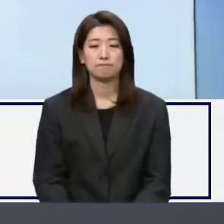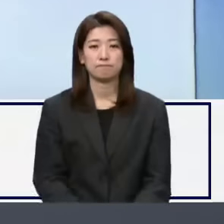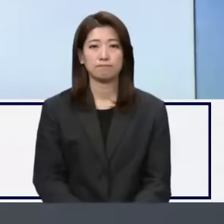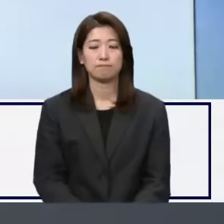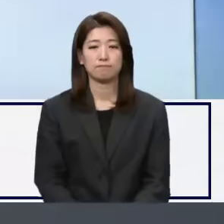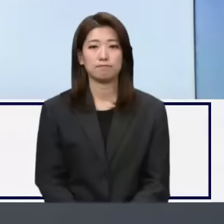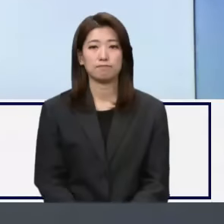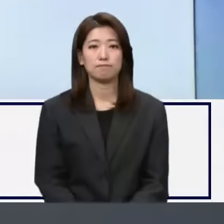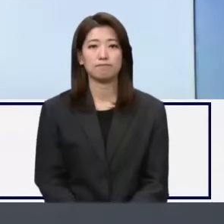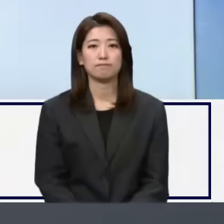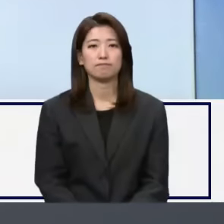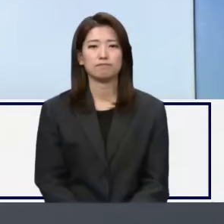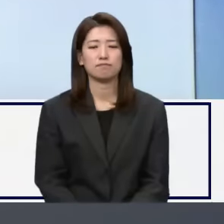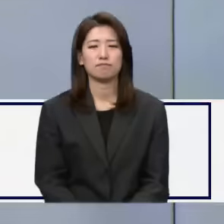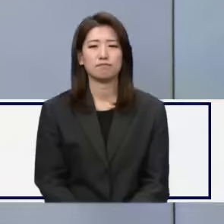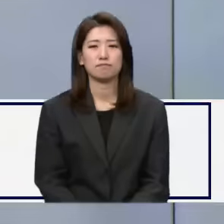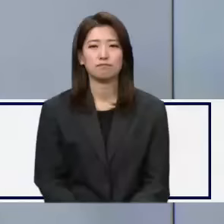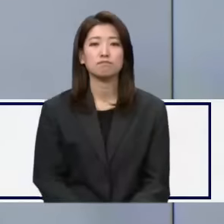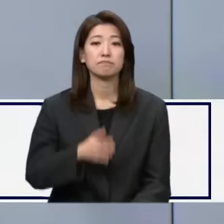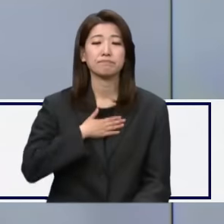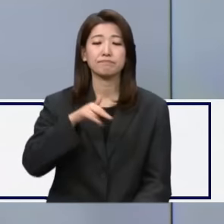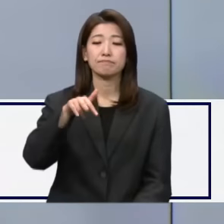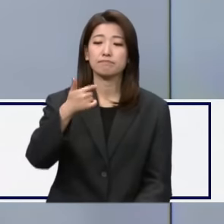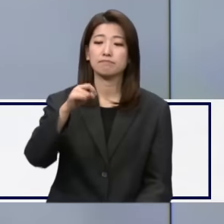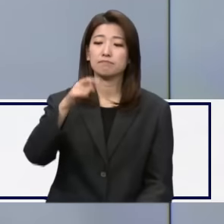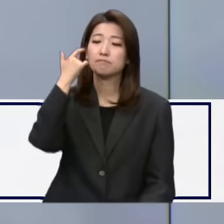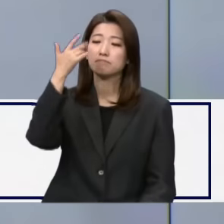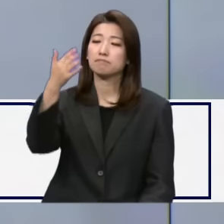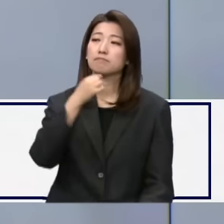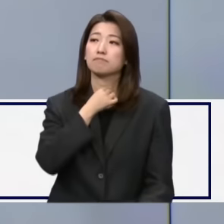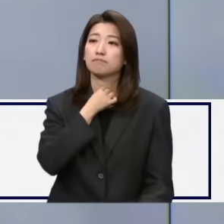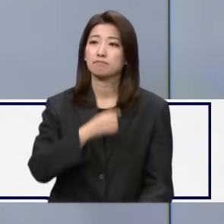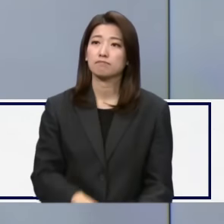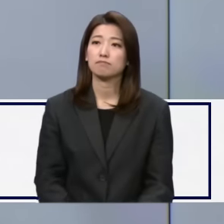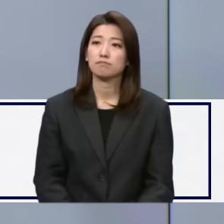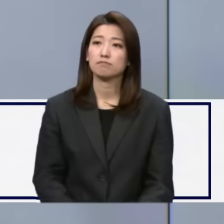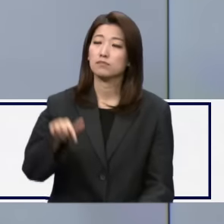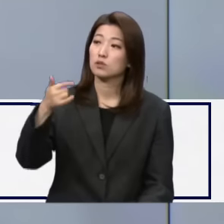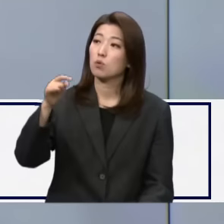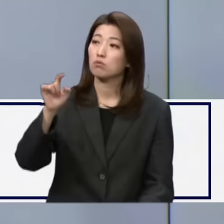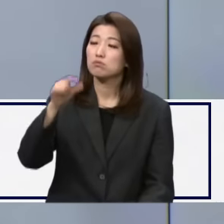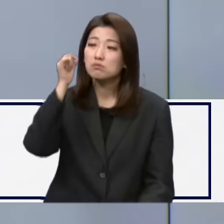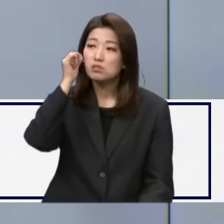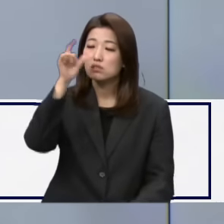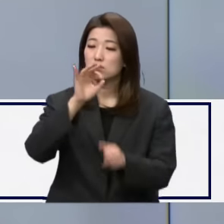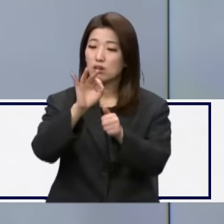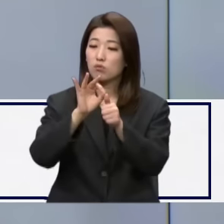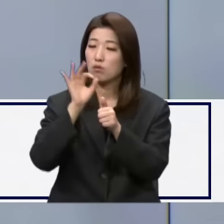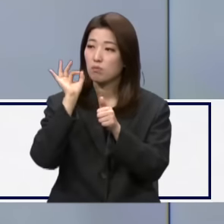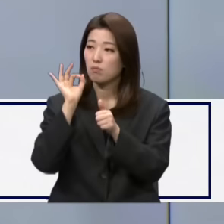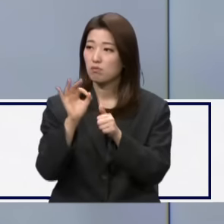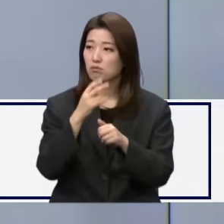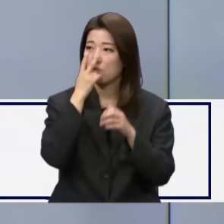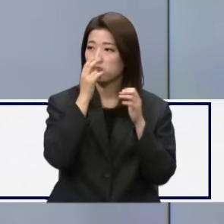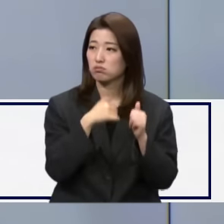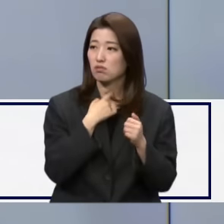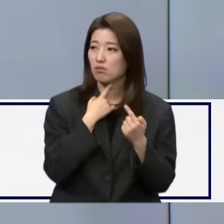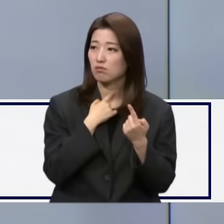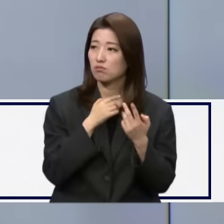어떻게 보세요 저는 조국 대표한테 묻고 싶습니다 지금 조국 혁신당 인재로 영입되는 분들 많은 분들이 검찰 출신 아닙니까